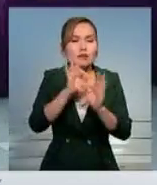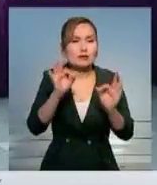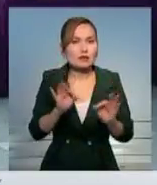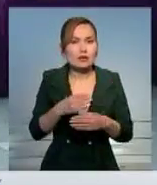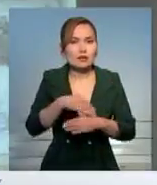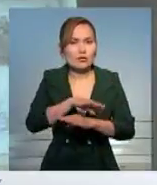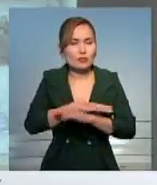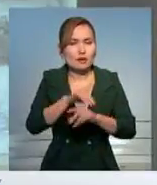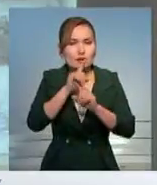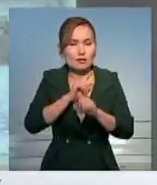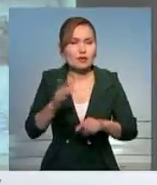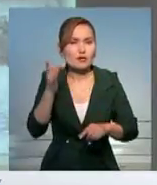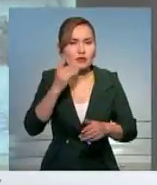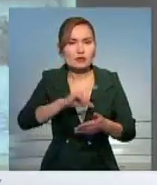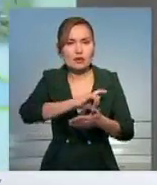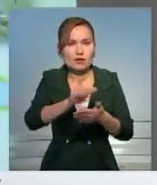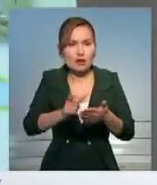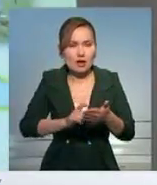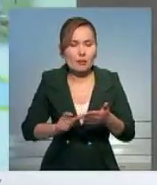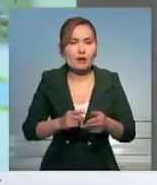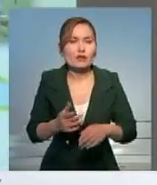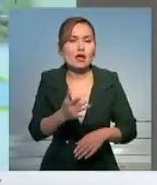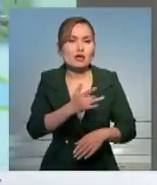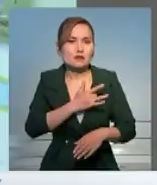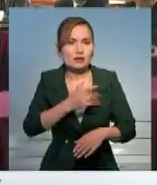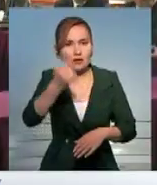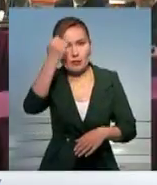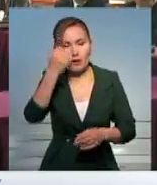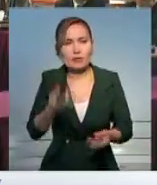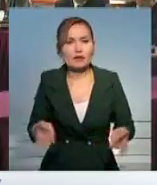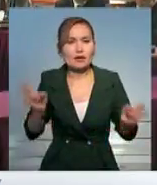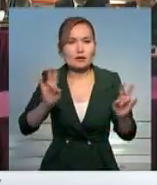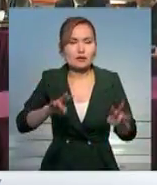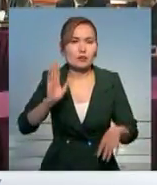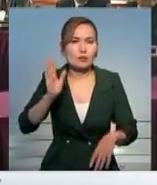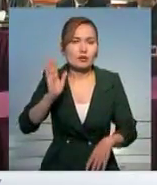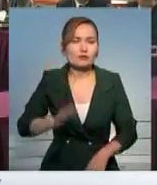отты жырлары ешқашан сөнбек емес. Нұрбек Бекен, Жансуй, Хабар 24, Қытайдан.